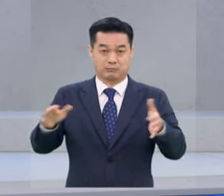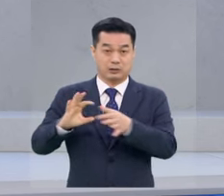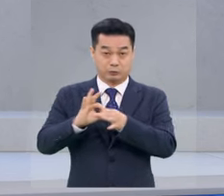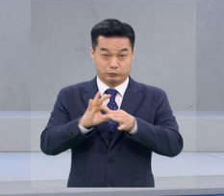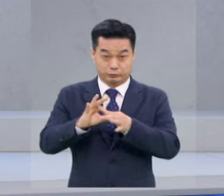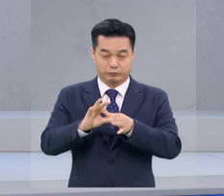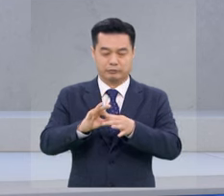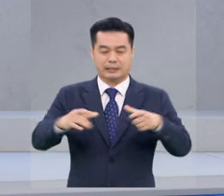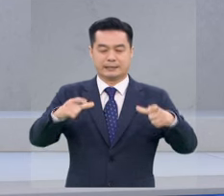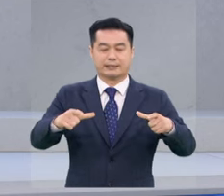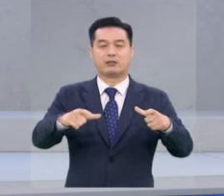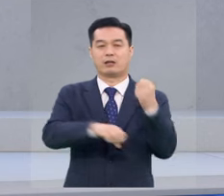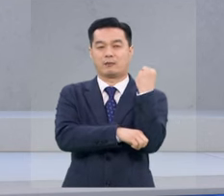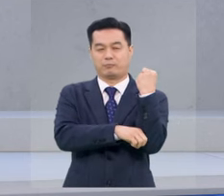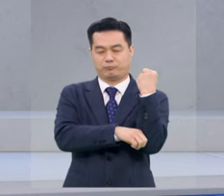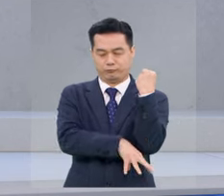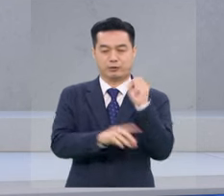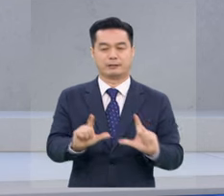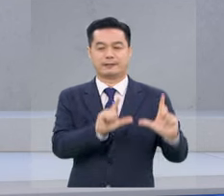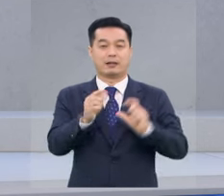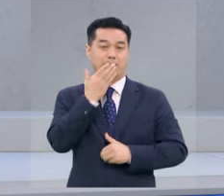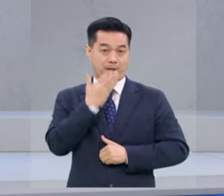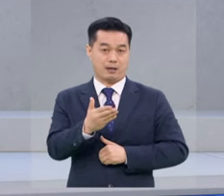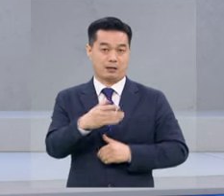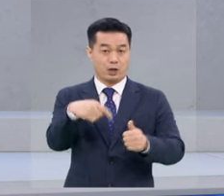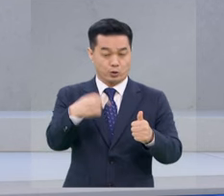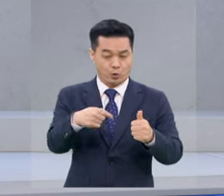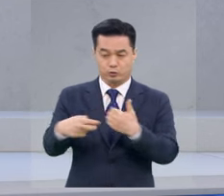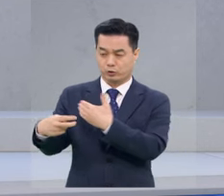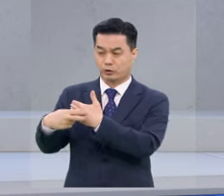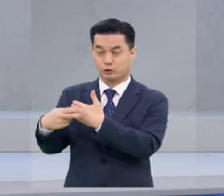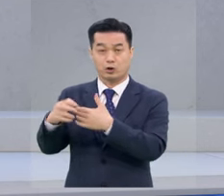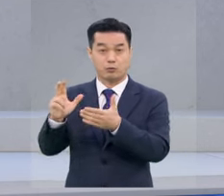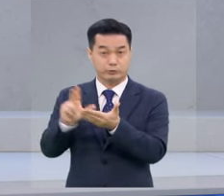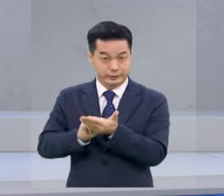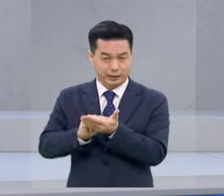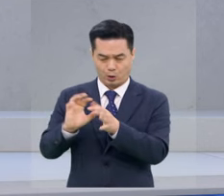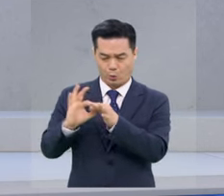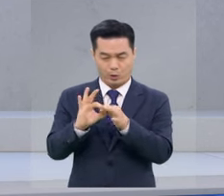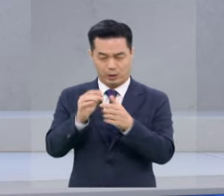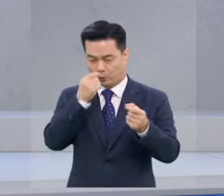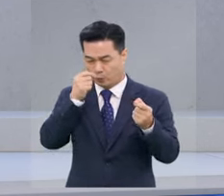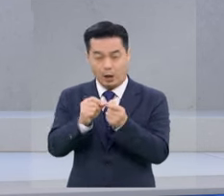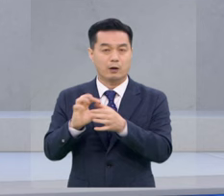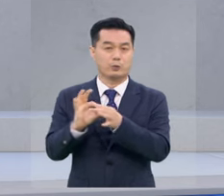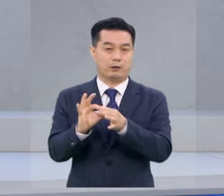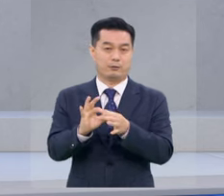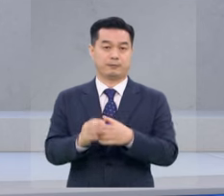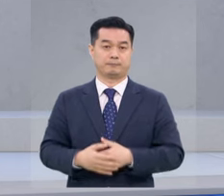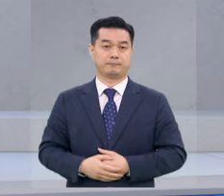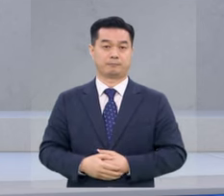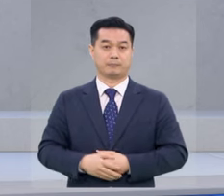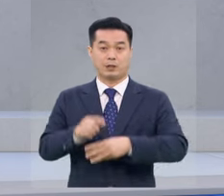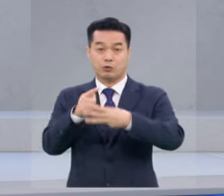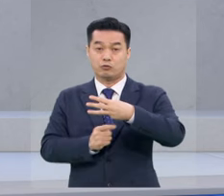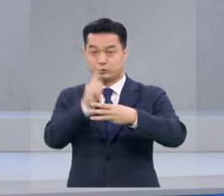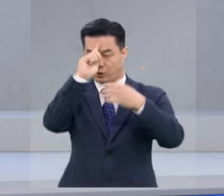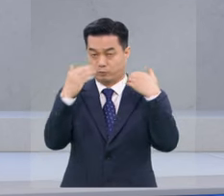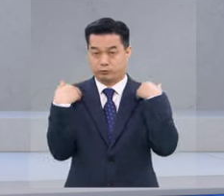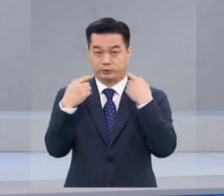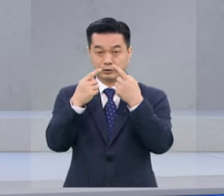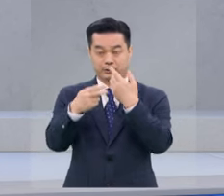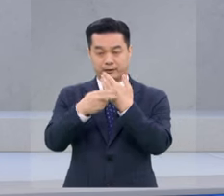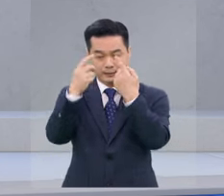있습니다 교육과 우료 문제는 때려 뛸 수 없는 관계입니다 윤정은 의대 2천명